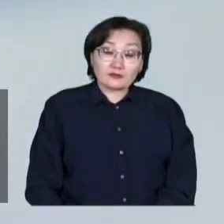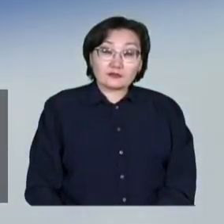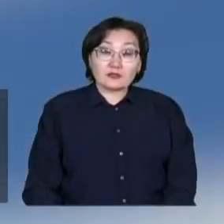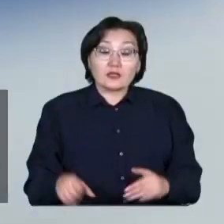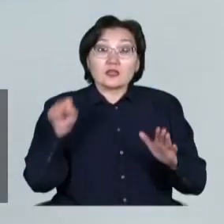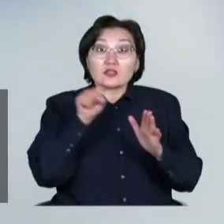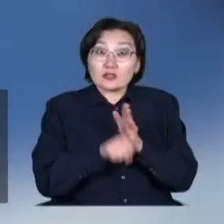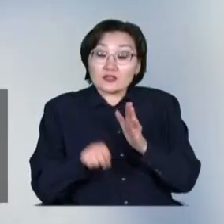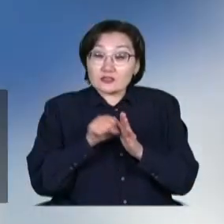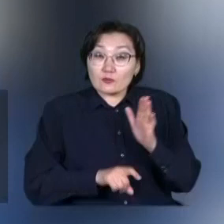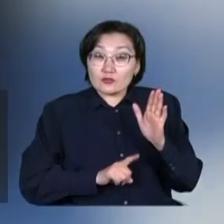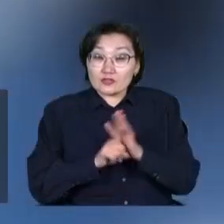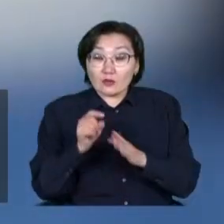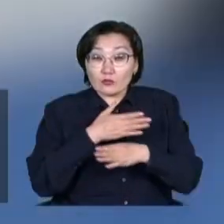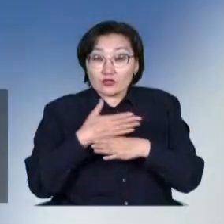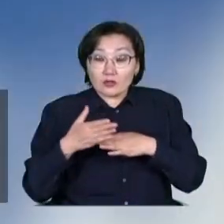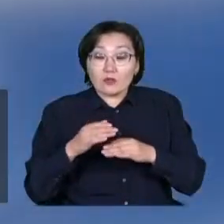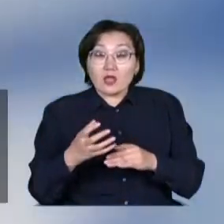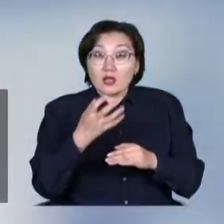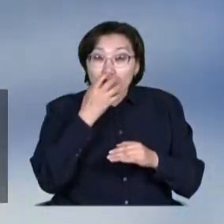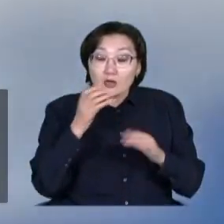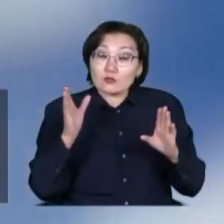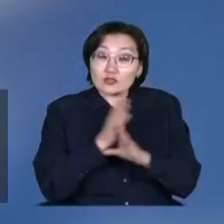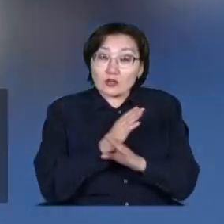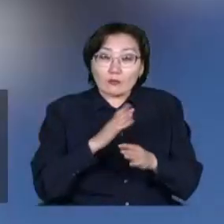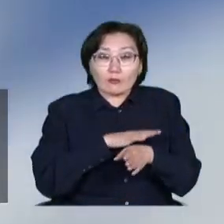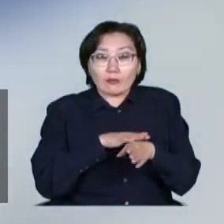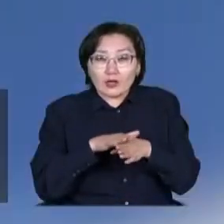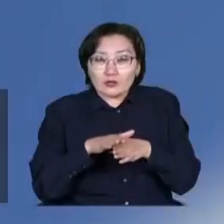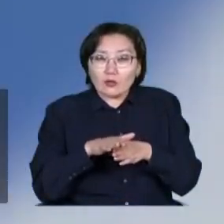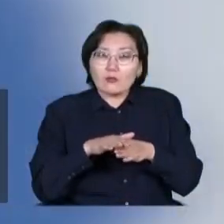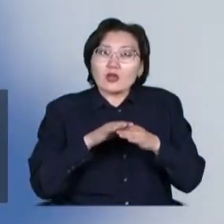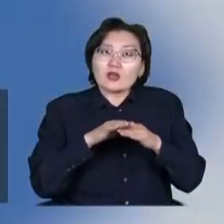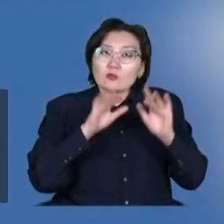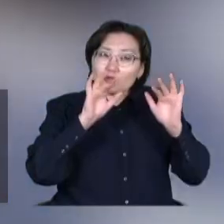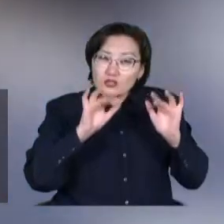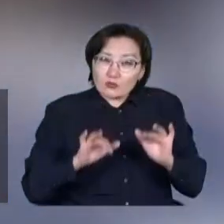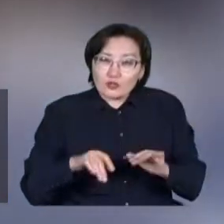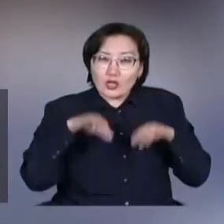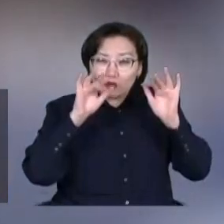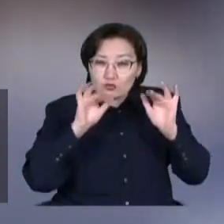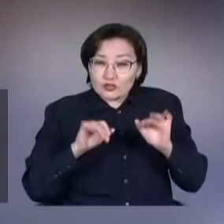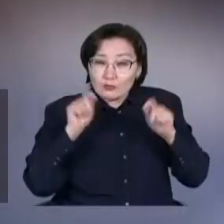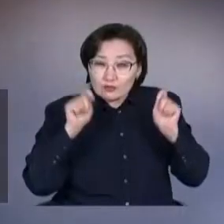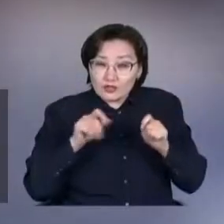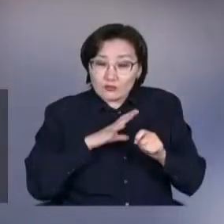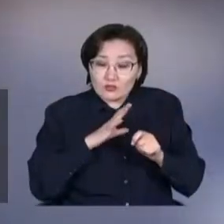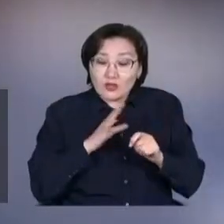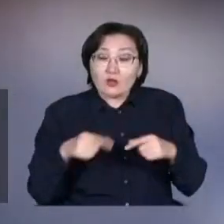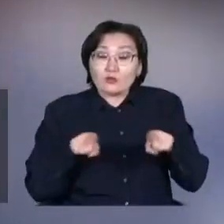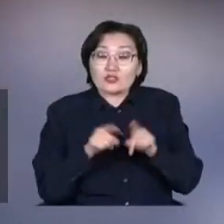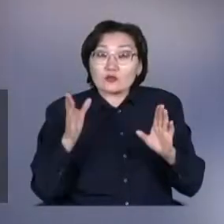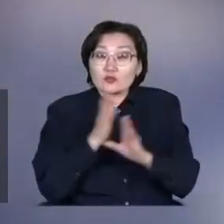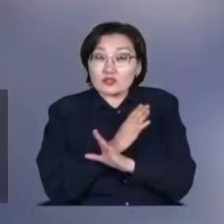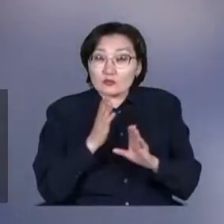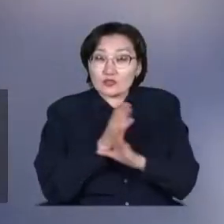Қыз қылышын сүйретіп келіп, кейіннен күн жылыды, лешала жаңбыр жауып, жайылым жаппай мұз құрсанды. Ұлытаудағы мұндай күннің райы қылқұйрықты